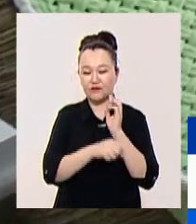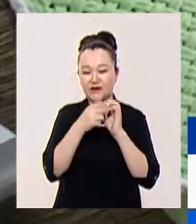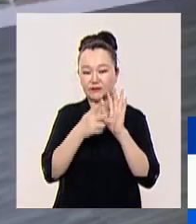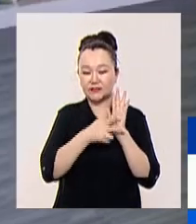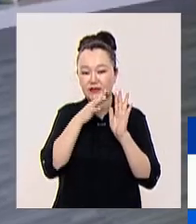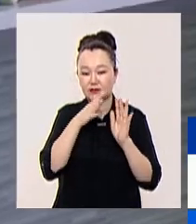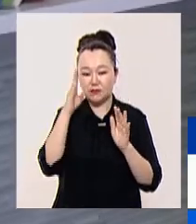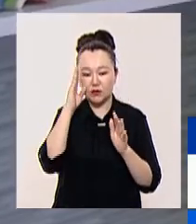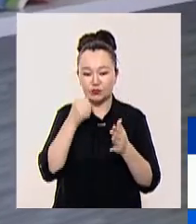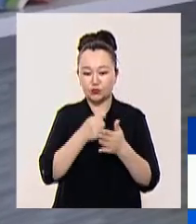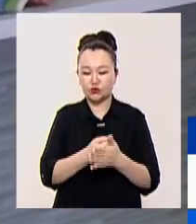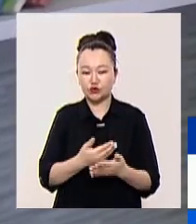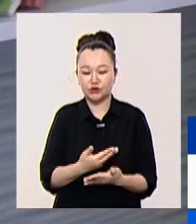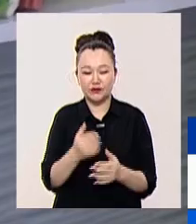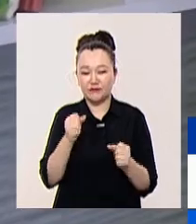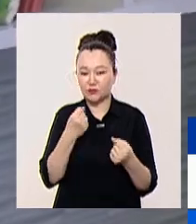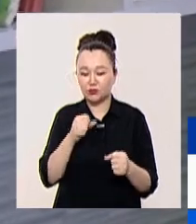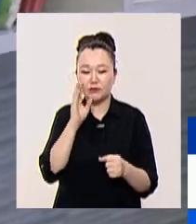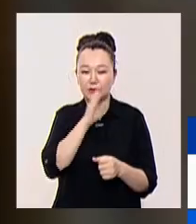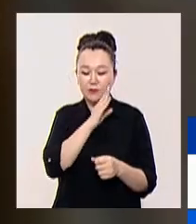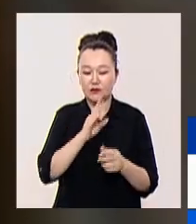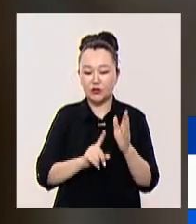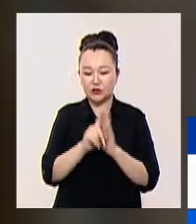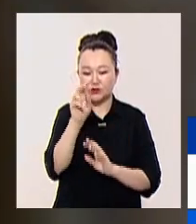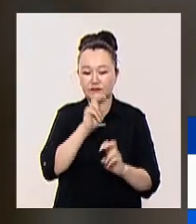этого срока мальчик не доживет. Мама Екатерина Сартаева